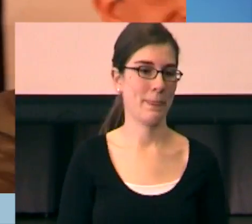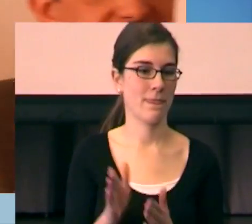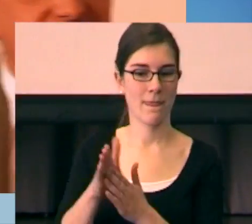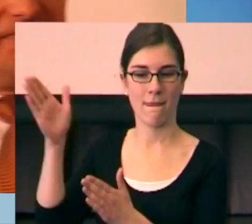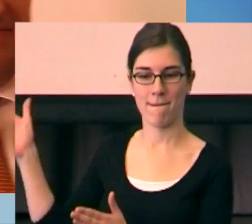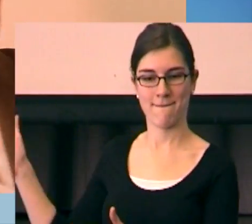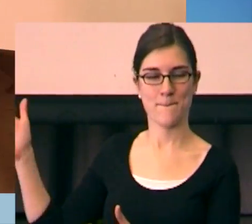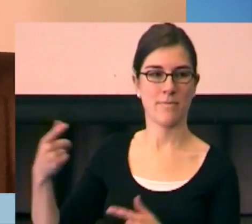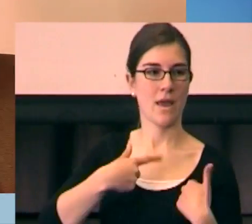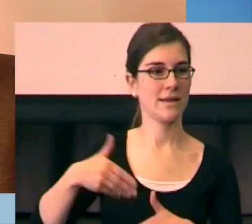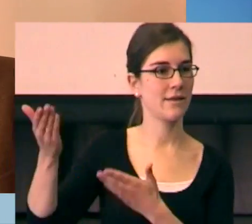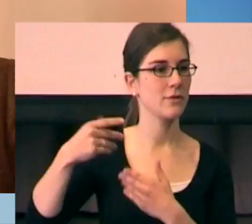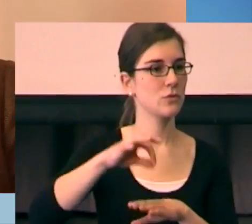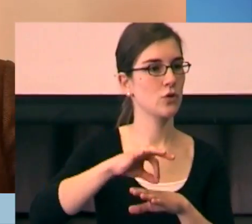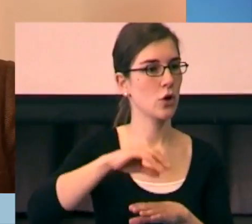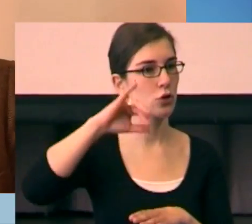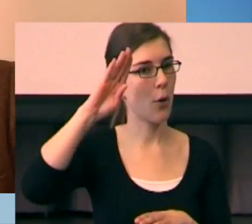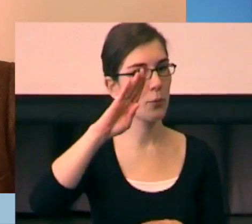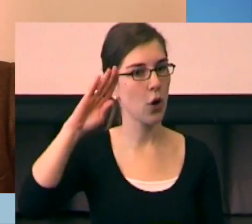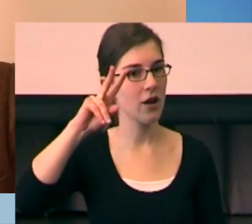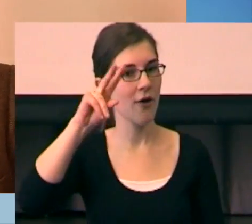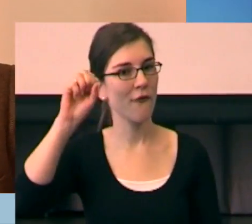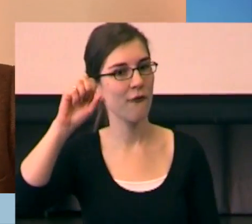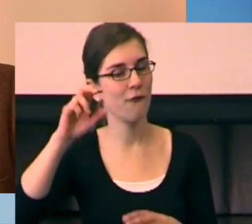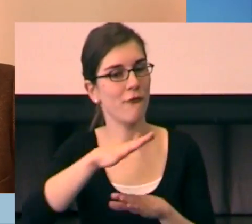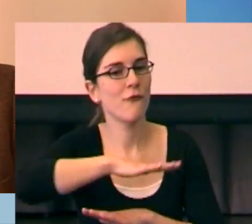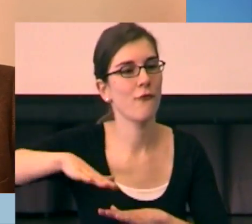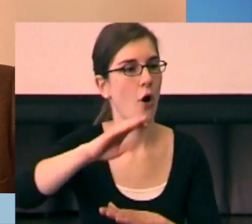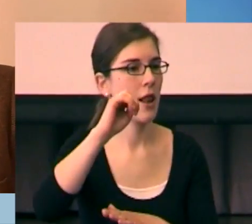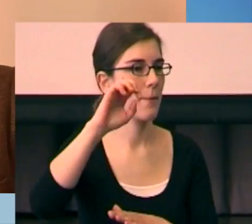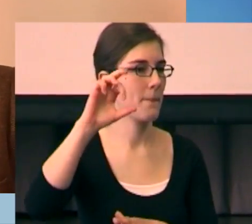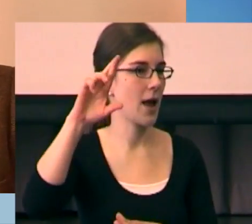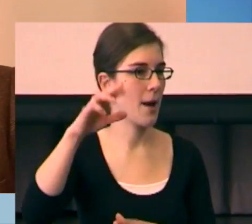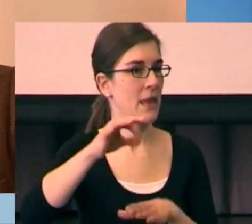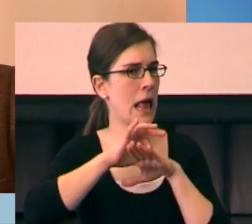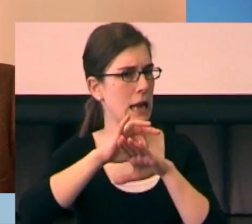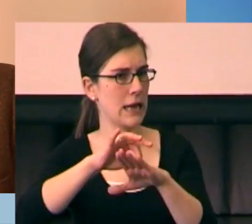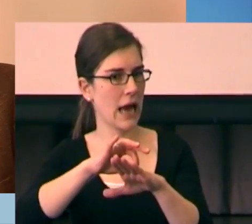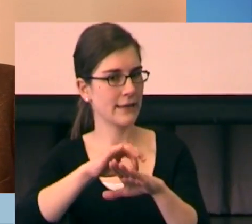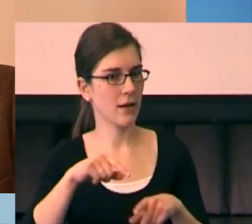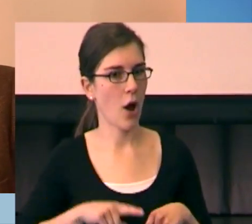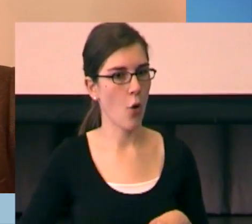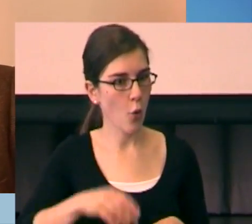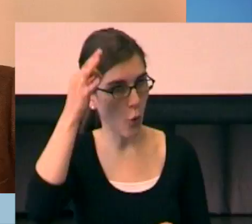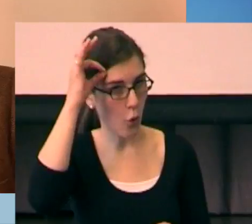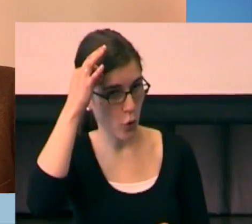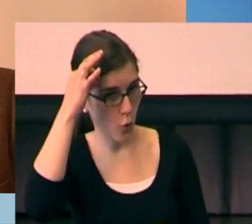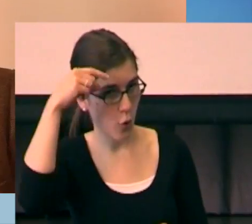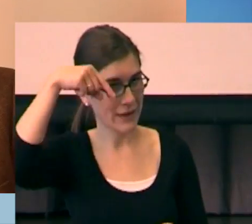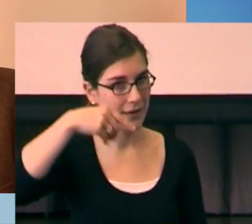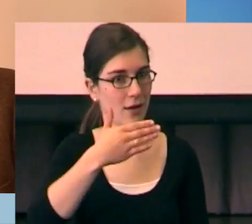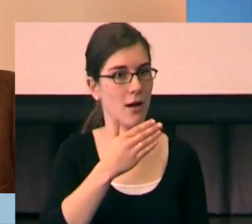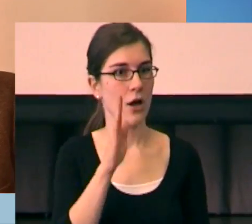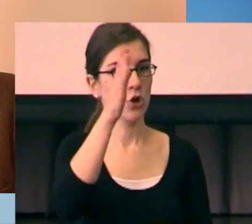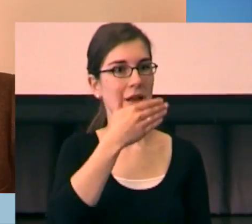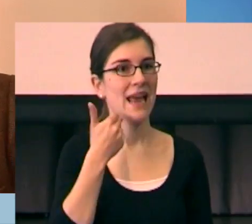Dann darf ich begrüßen den Dr. Björn Volkmar. Professor Dr. Björn Volkmar ist leitender Urologe der Gesundheitsholding Nordhessen